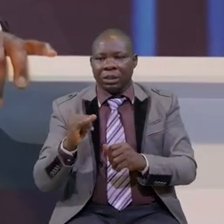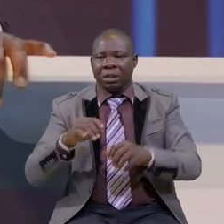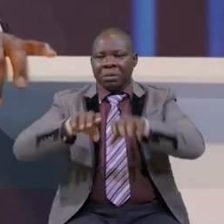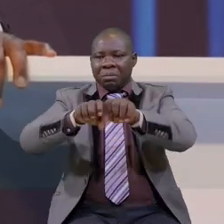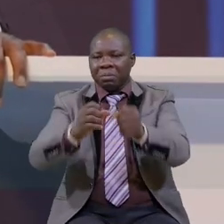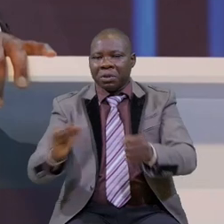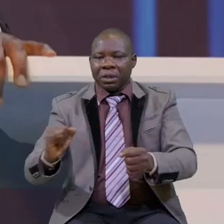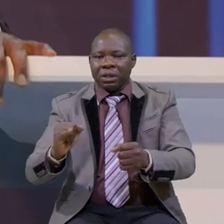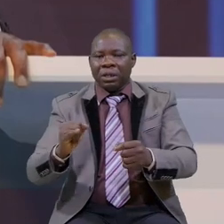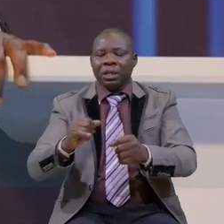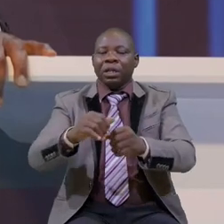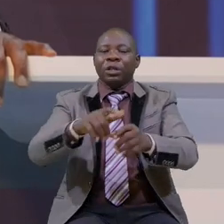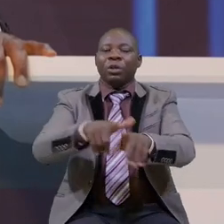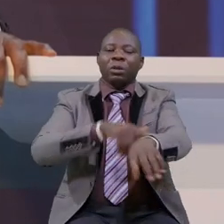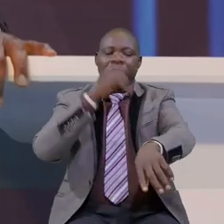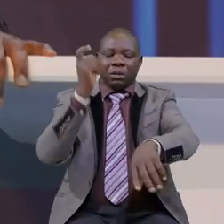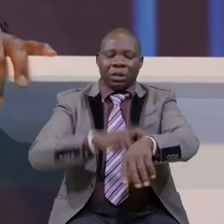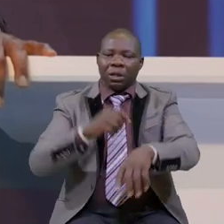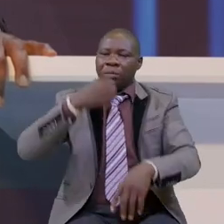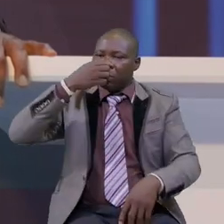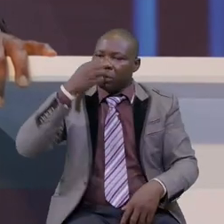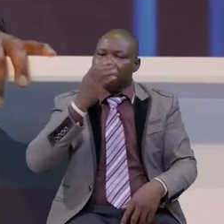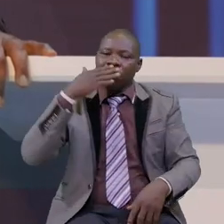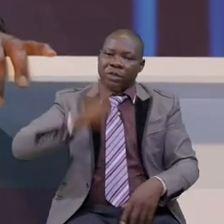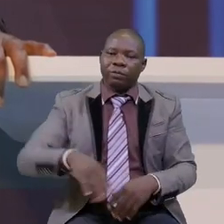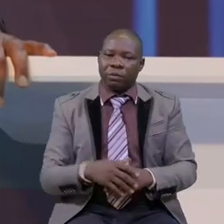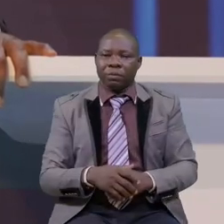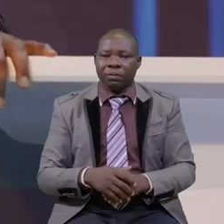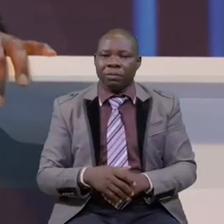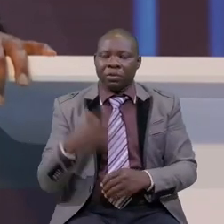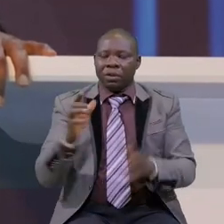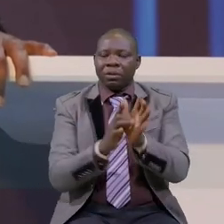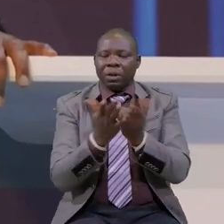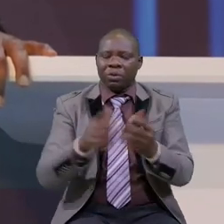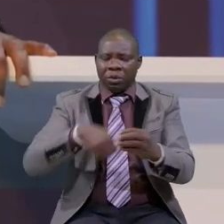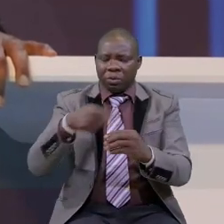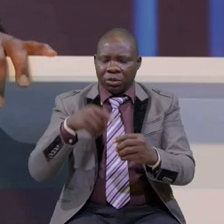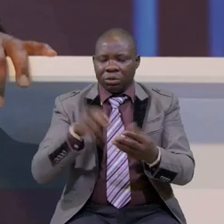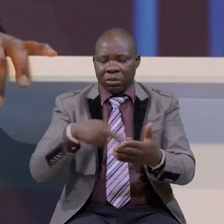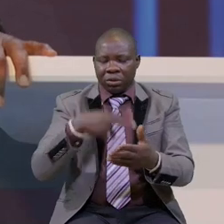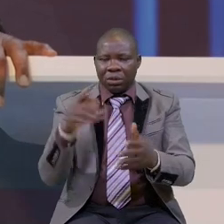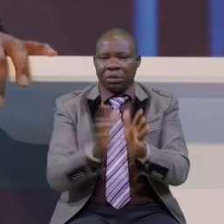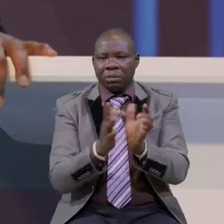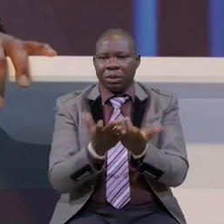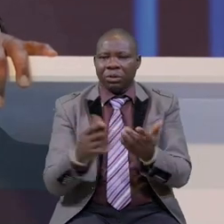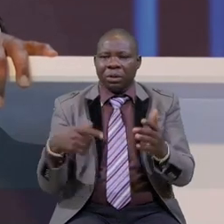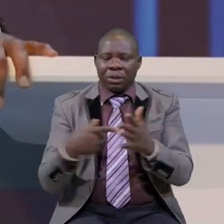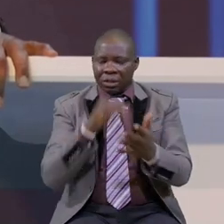mal à vie. La Bible. Quand vous lisez la Bible,